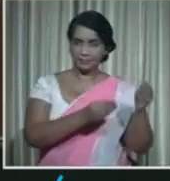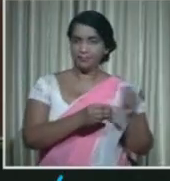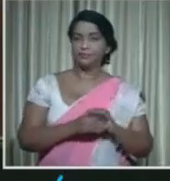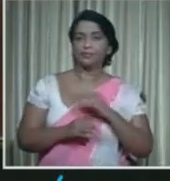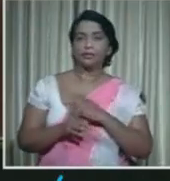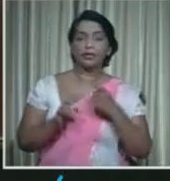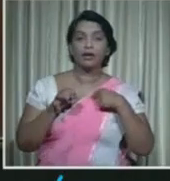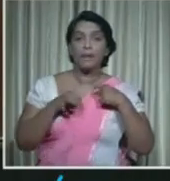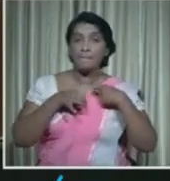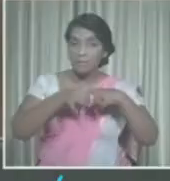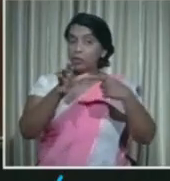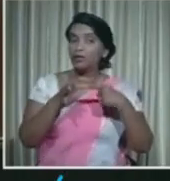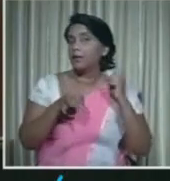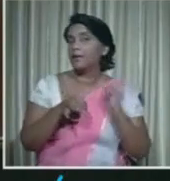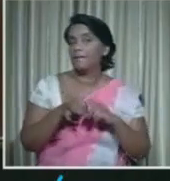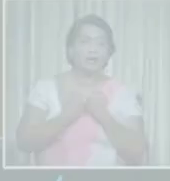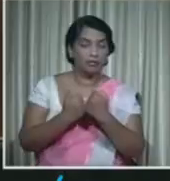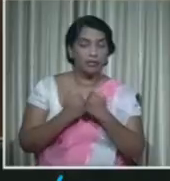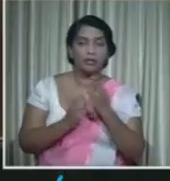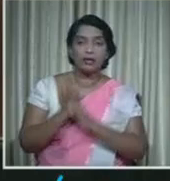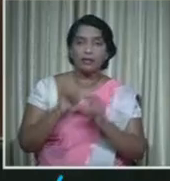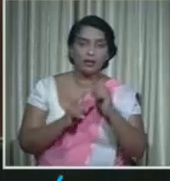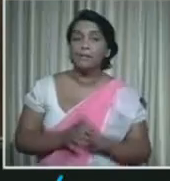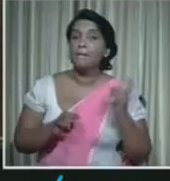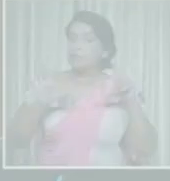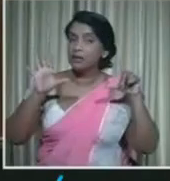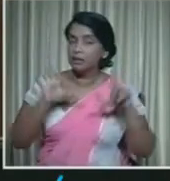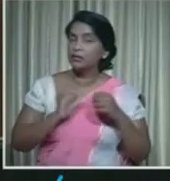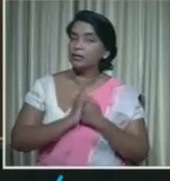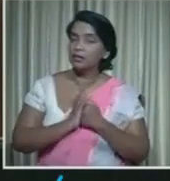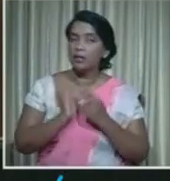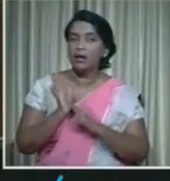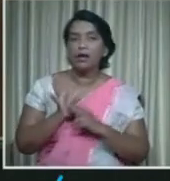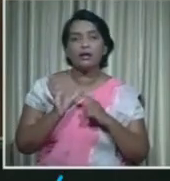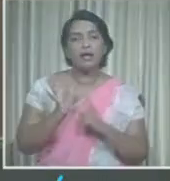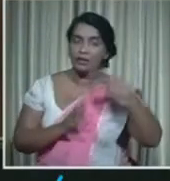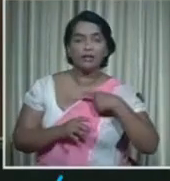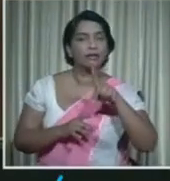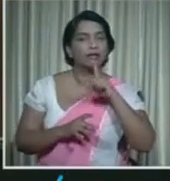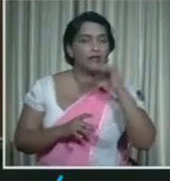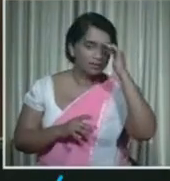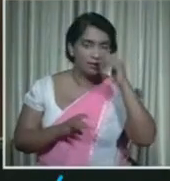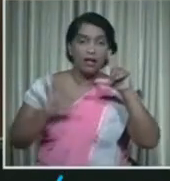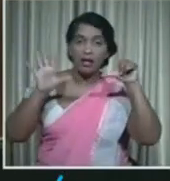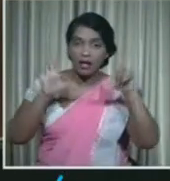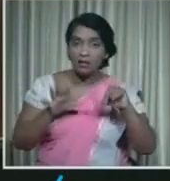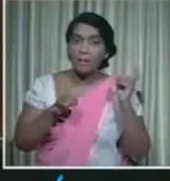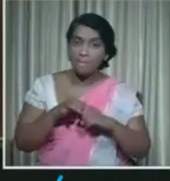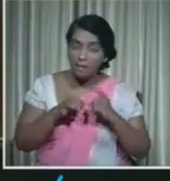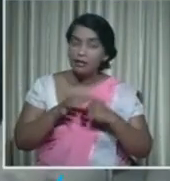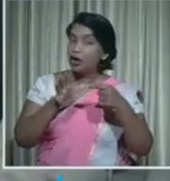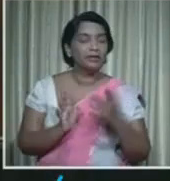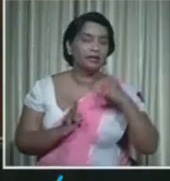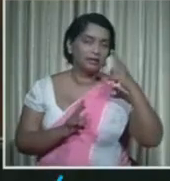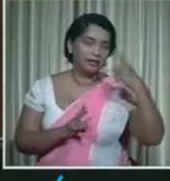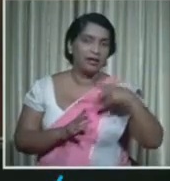වාචික පිළිතුරු අපේක්ෂා කරන ප්‍රශ්න ප්‍රශ්න අංක 1 අද දෙහි කාලයක් ඉල්ලා සිටිනවා. 7 නලින් බණ්ඩාර ජයමහා මහතා මේ 7 වෙනි ප්‍රශ්නෙටවත් උත්තරයක් ලැබෙයි